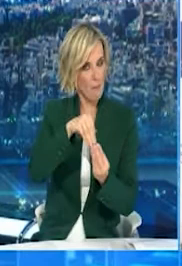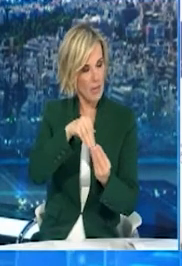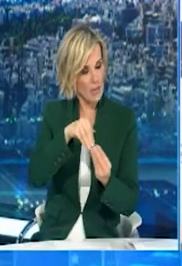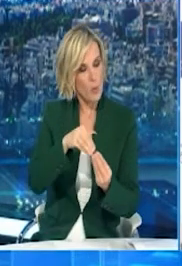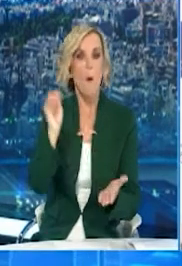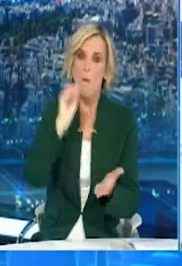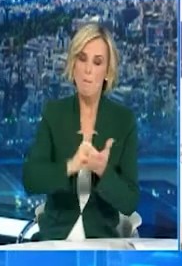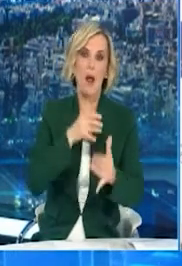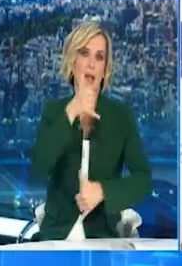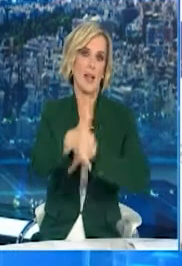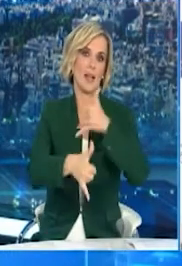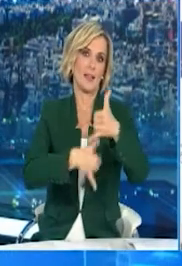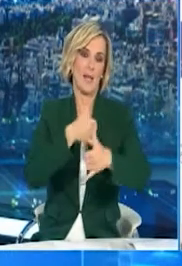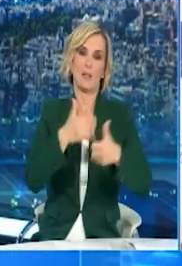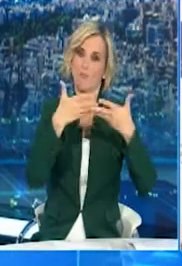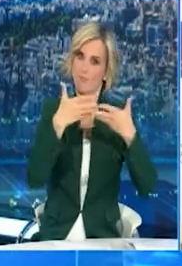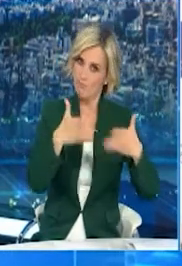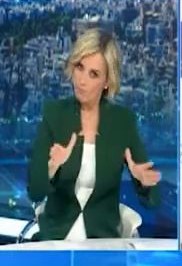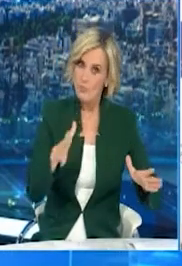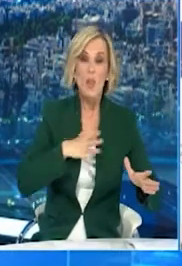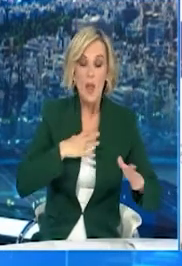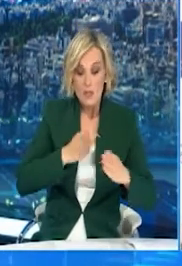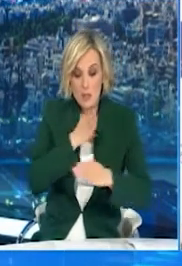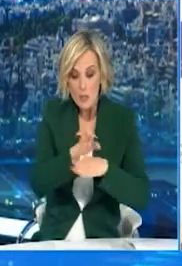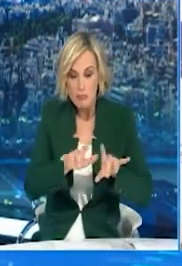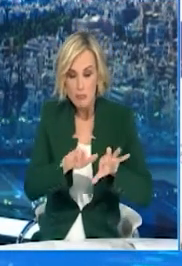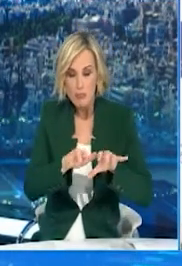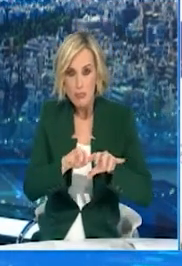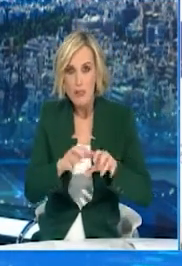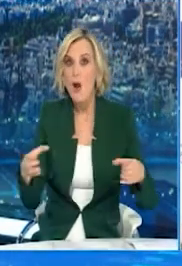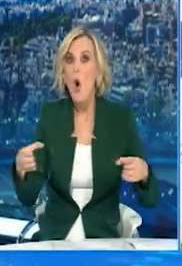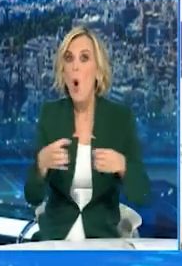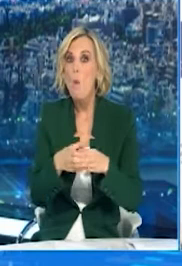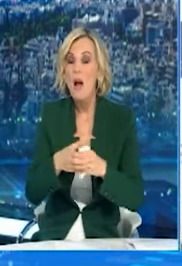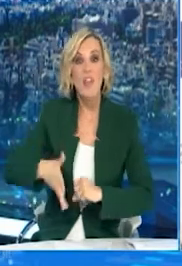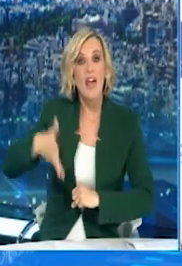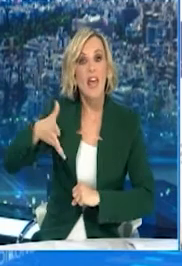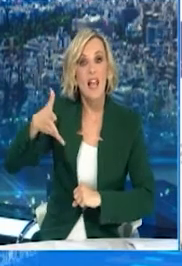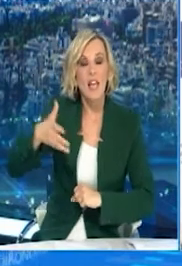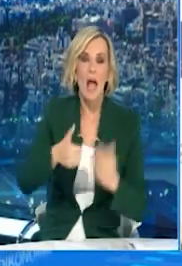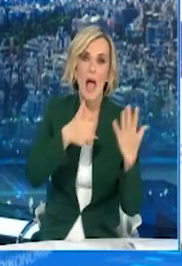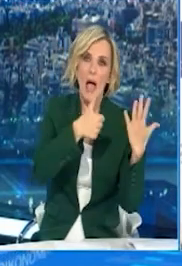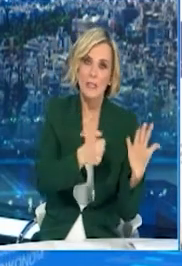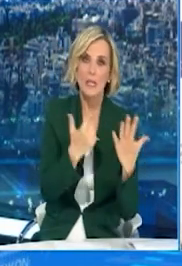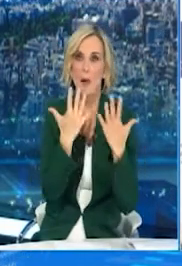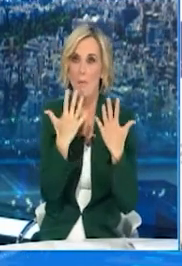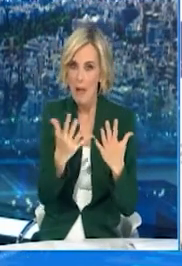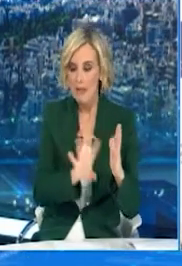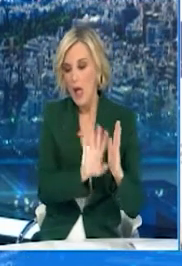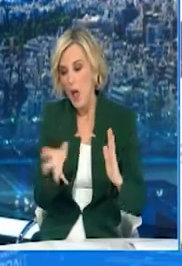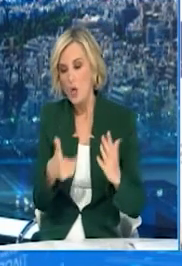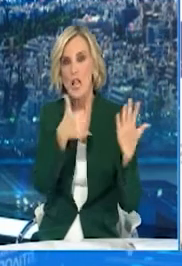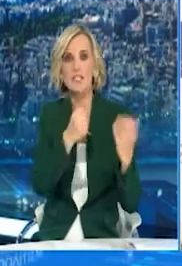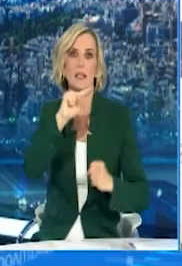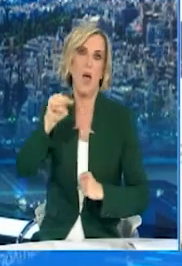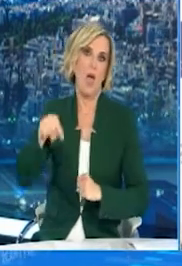ανοίξει η πλατφόρμα έτσι ώστε να μπορούν να κλείνουν ραντεβού η επόμενη ηλικιακή ομάδα των 65-69.